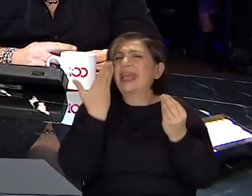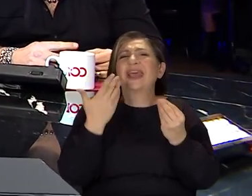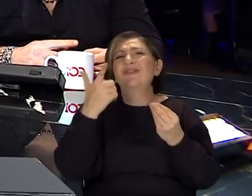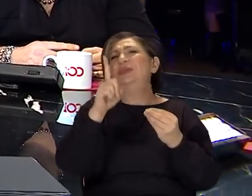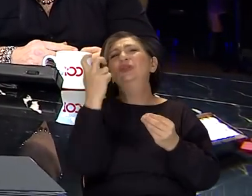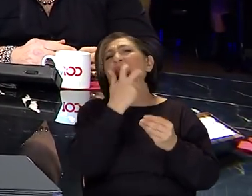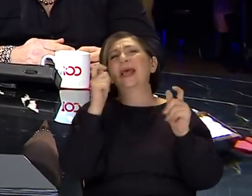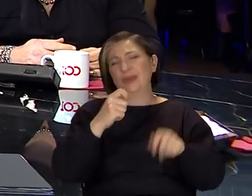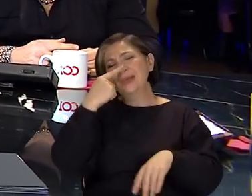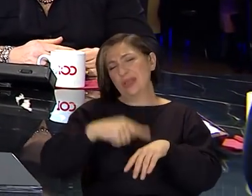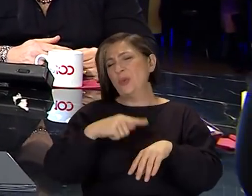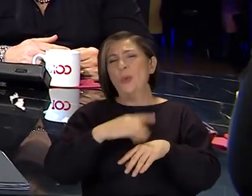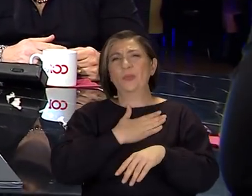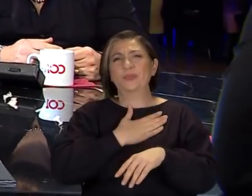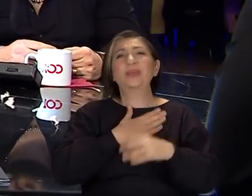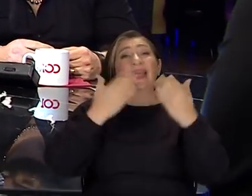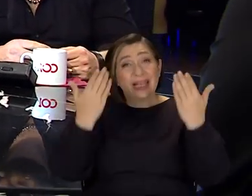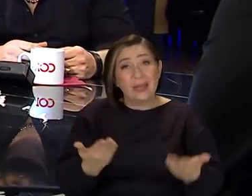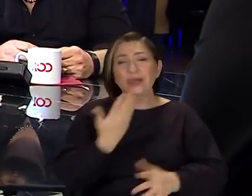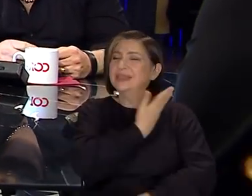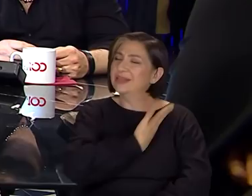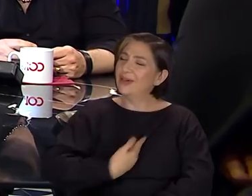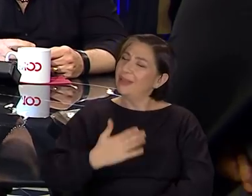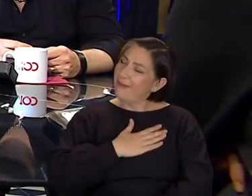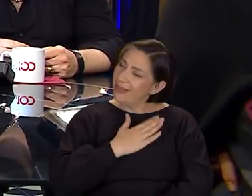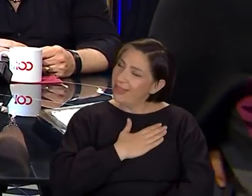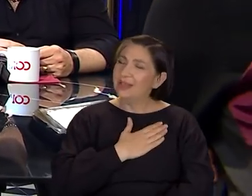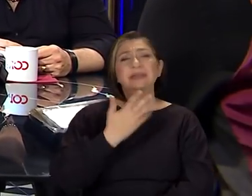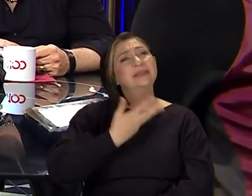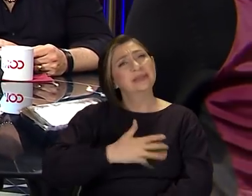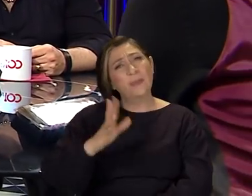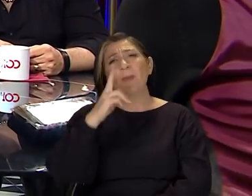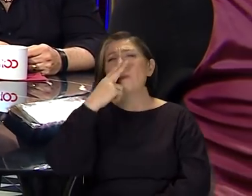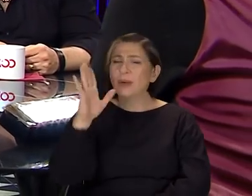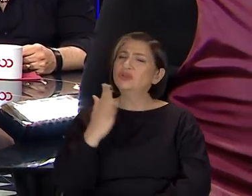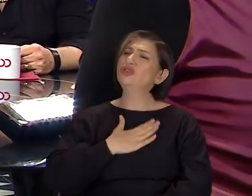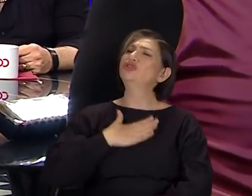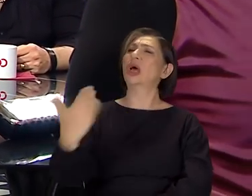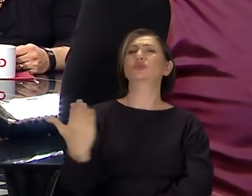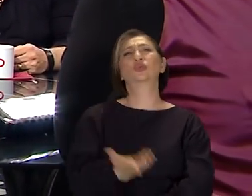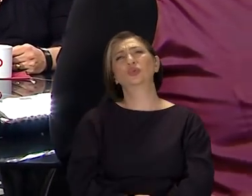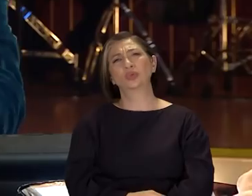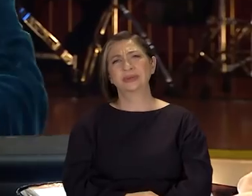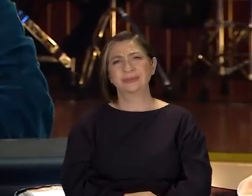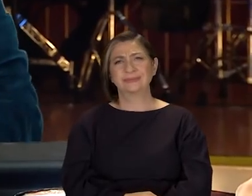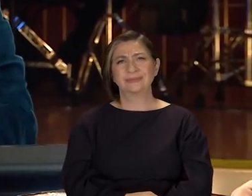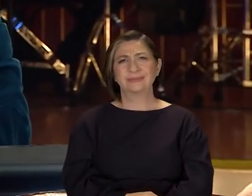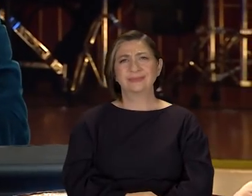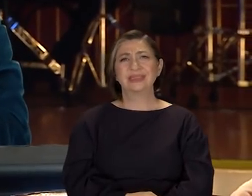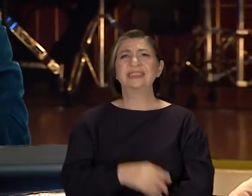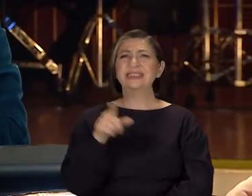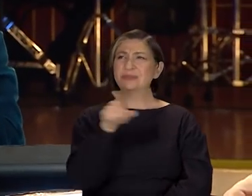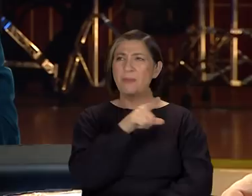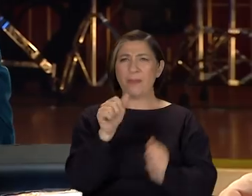şarkı yaptığımıza inanıyoruz. Kabul eden, seven eyvallah. Sevmeyen, hoşuna gitmeyenin de canı sağ olsun. Çok iyi. Siz